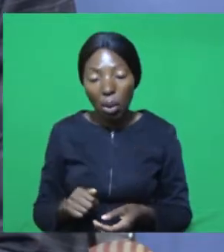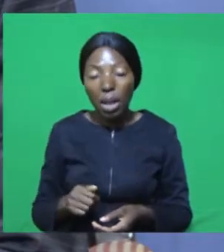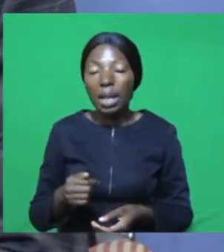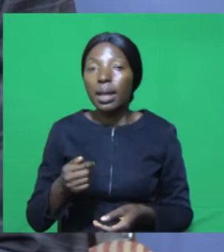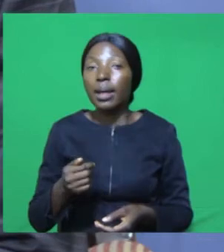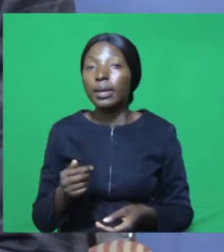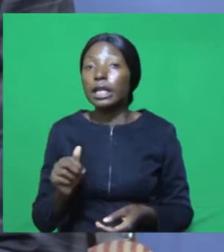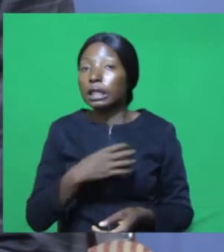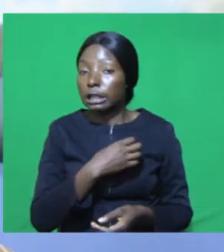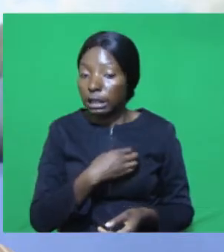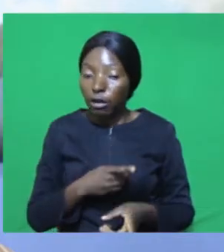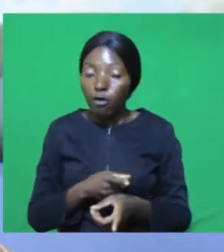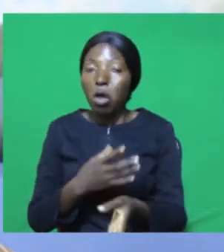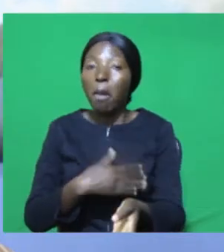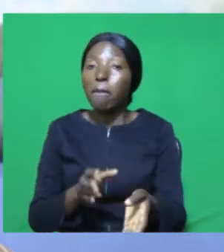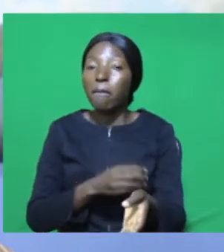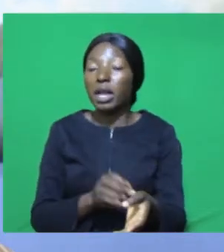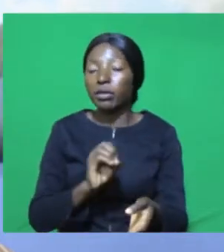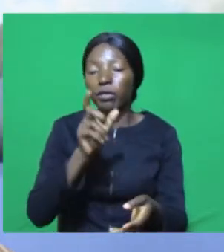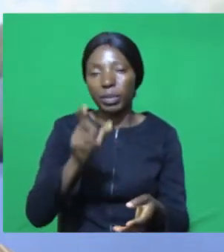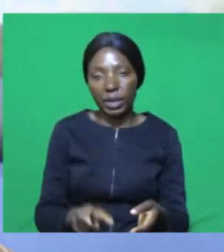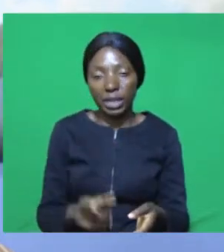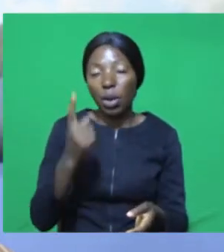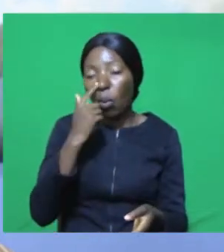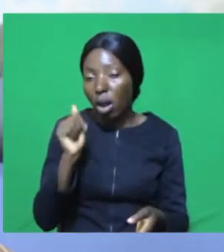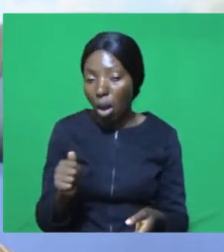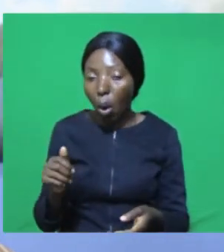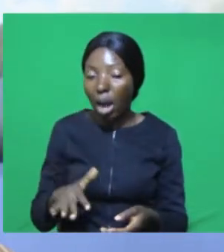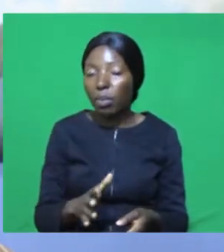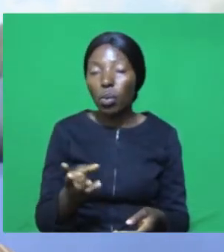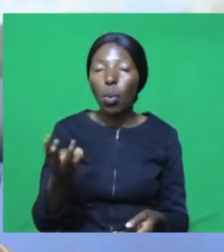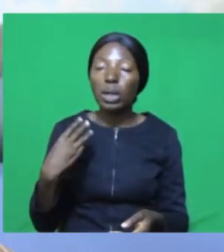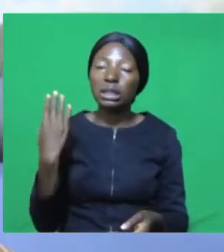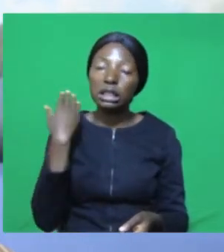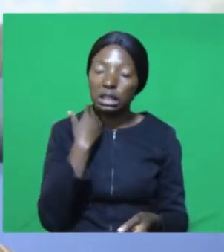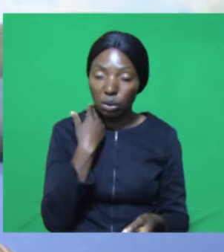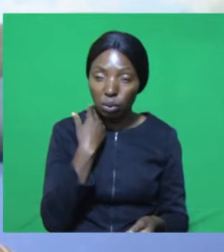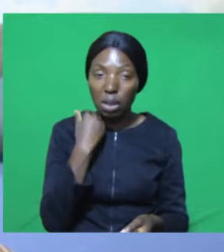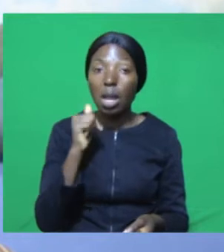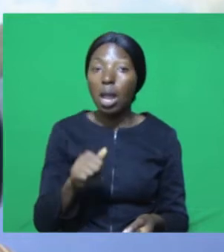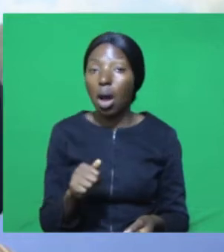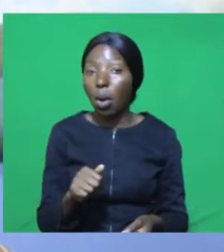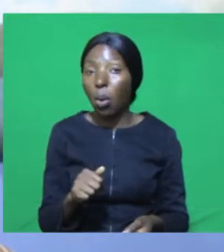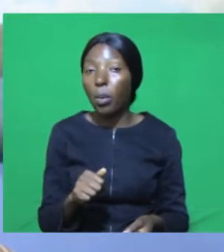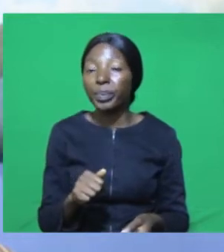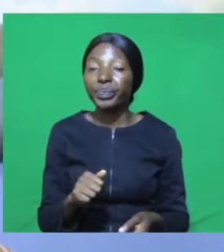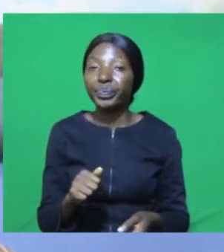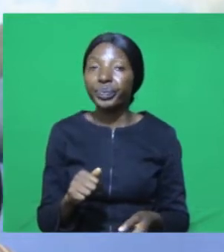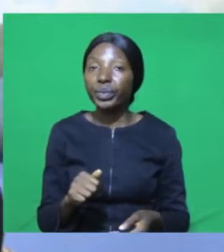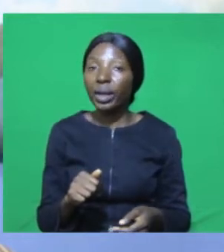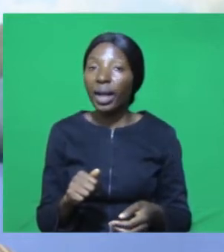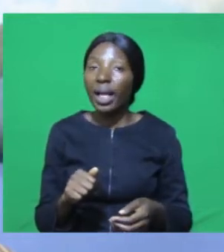reaka chitakura. Saka pano ura wa chipiriso, chitema, zai fananidzi ya